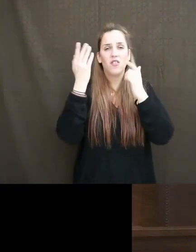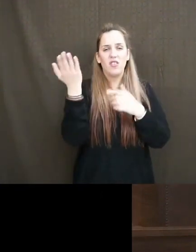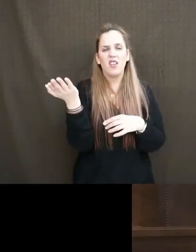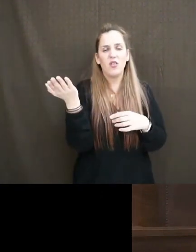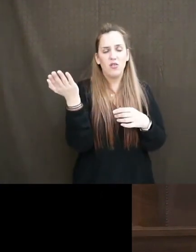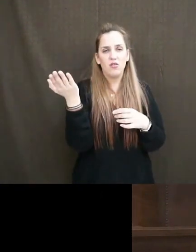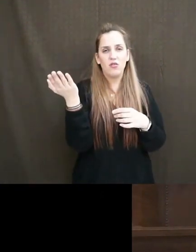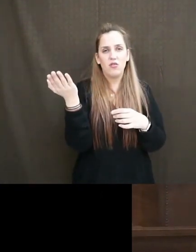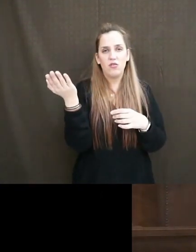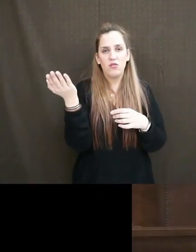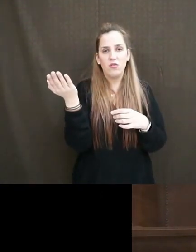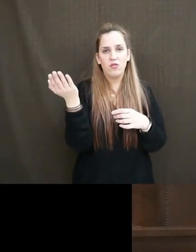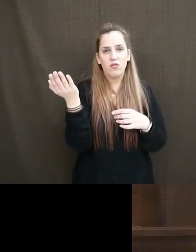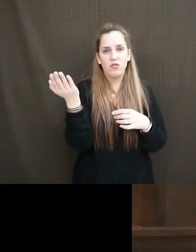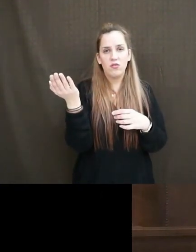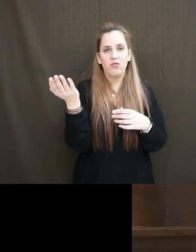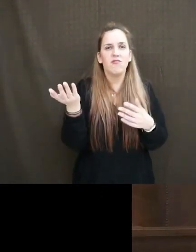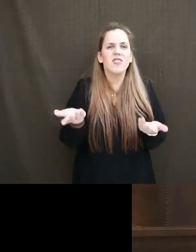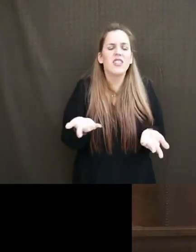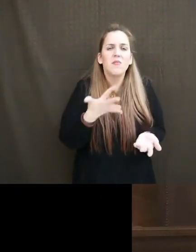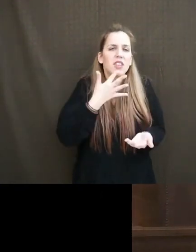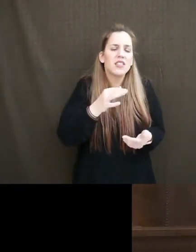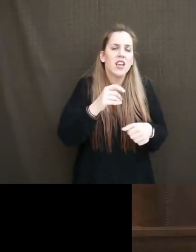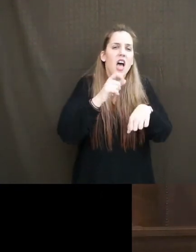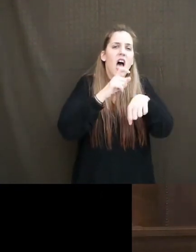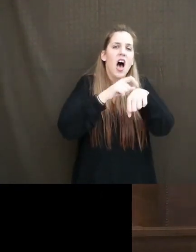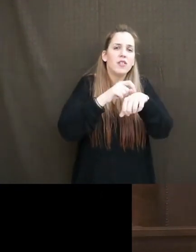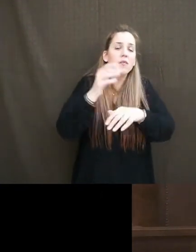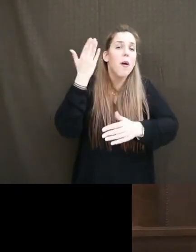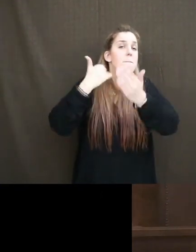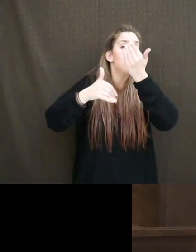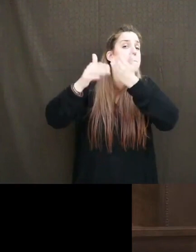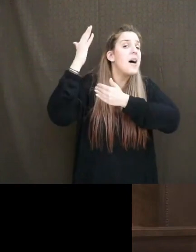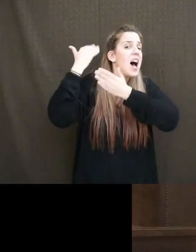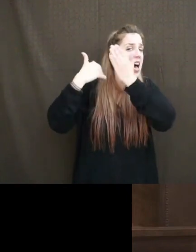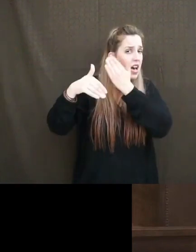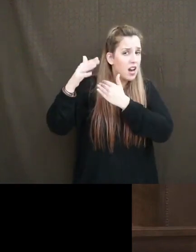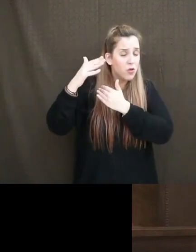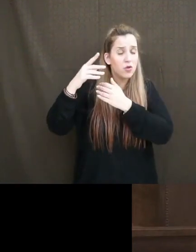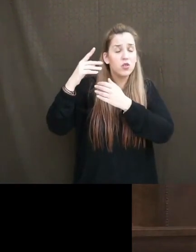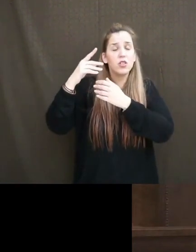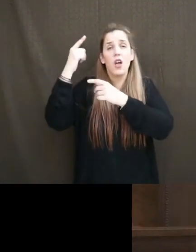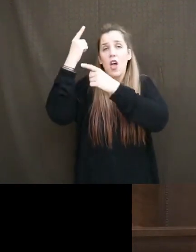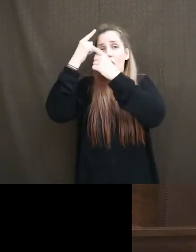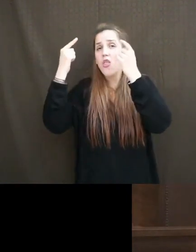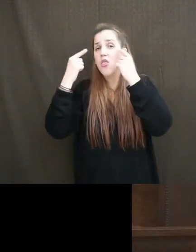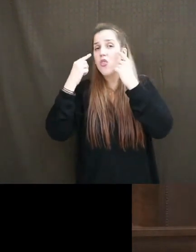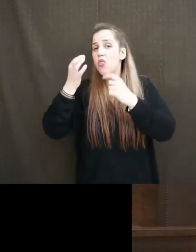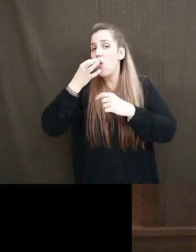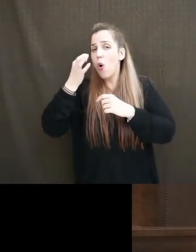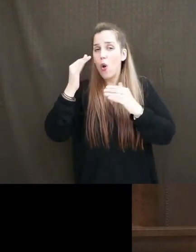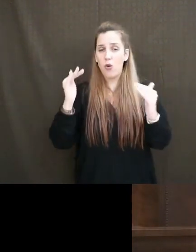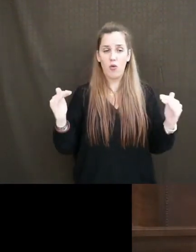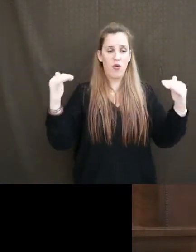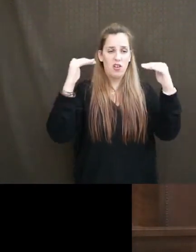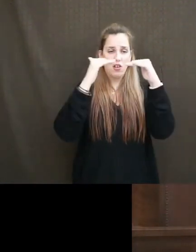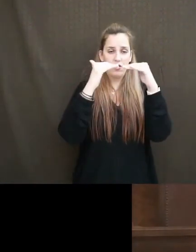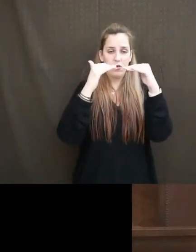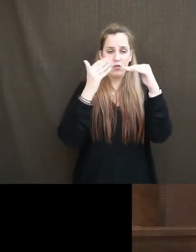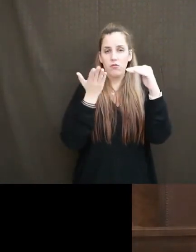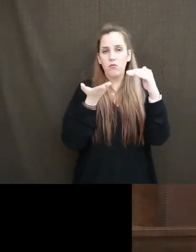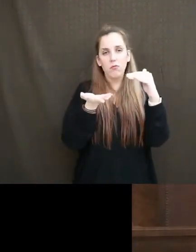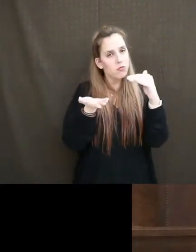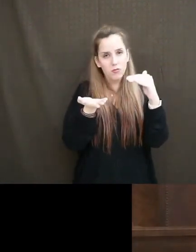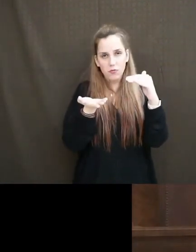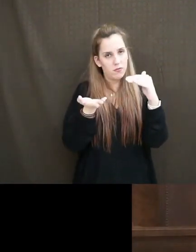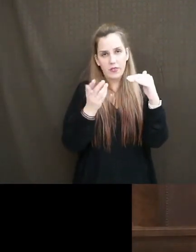καταλαβαίνεις. Όταν έχεις εξισώσει τις παραδόσεις με τον Λόγο του Θεού και μέσα σου πιστεύεις πως το να